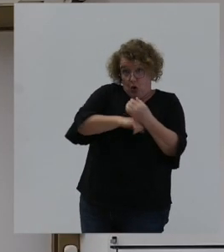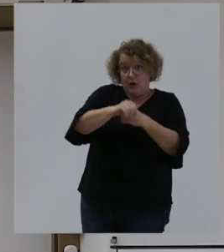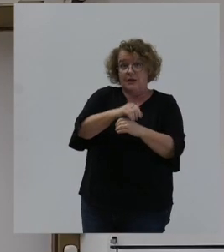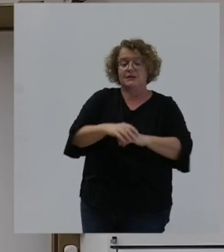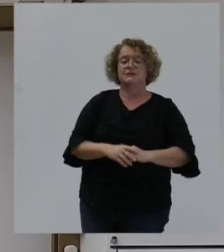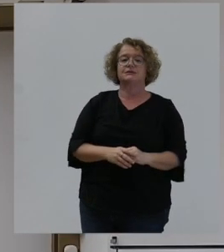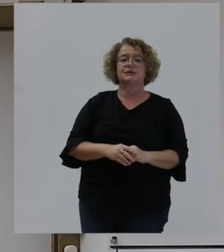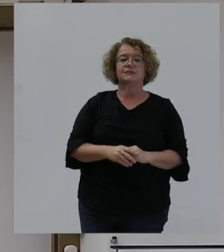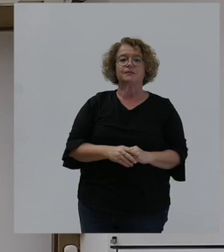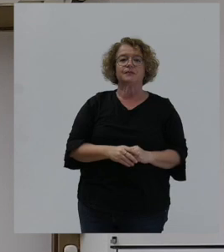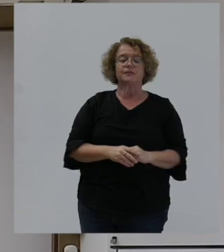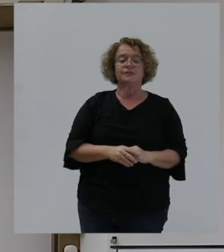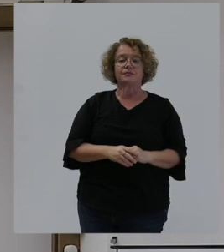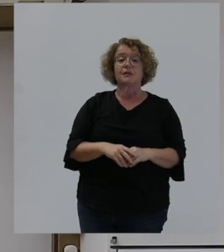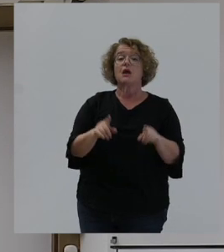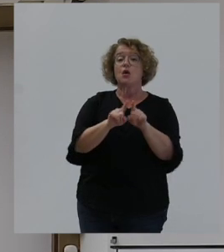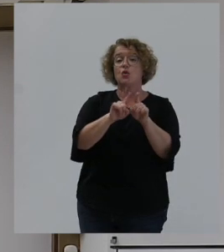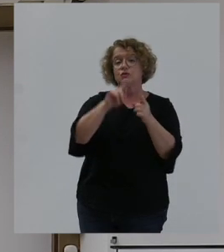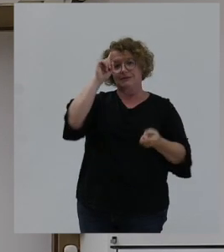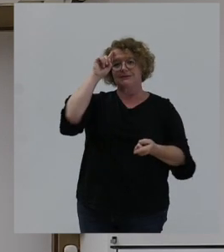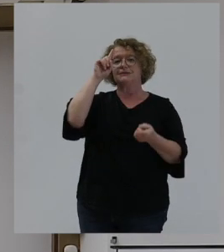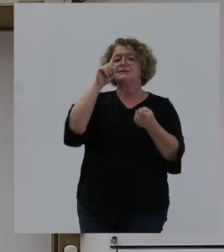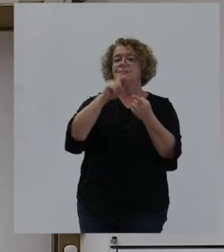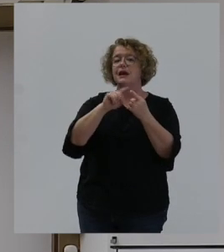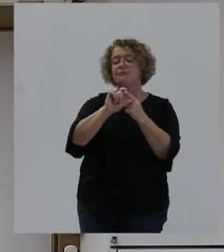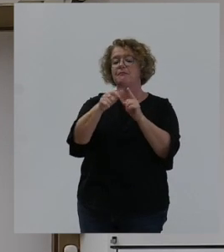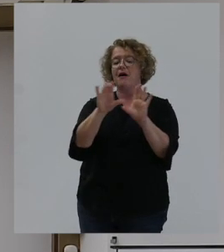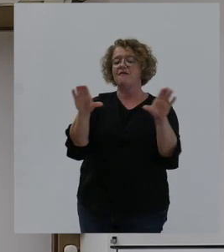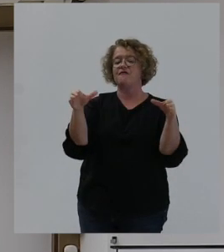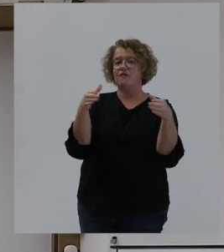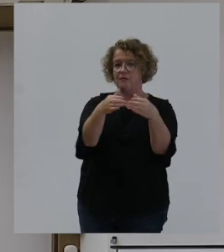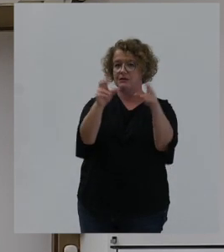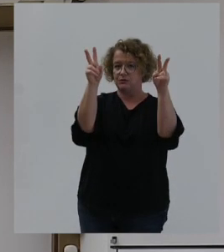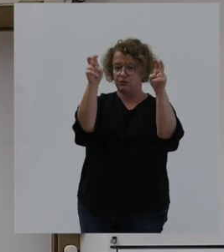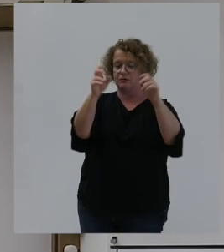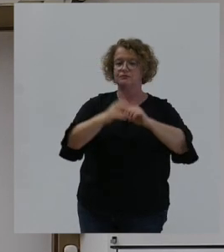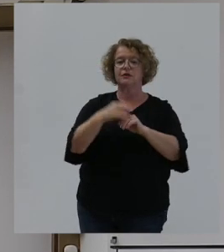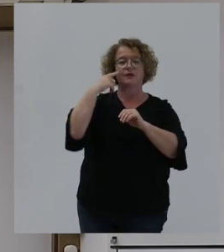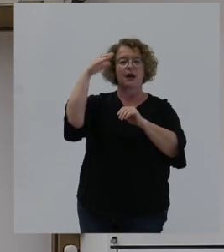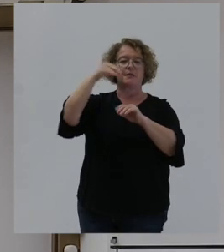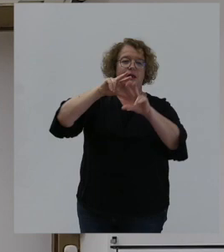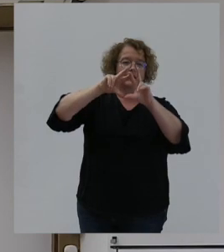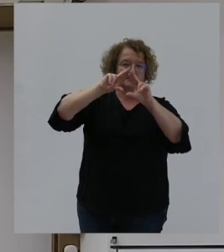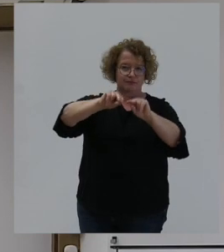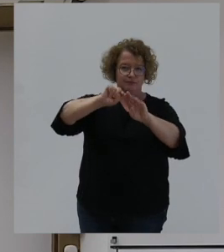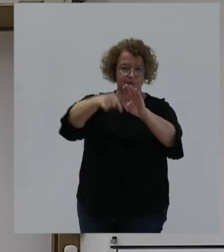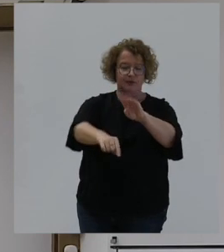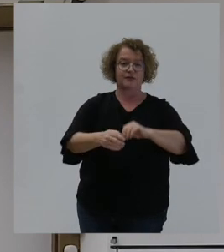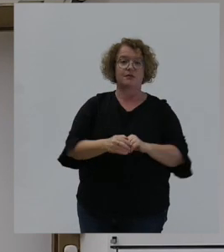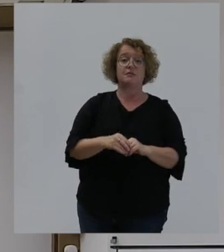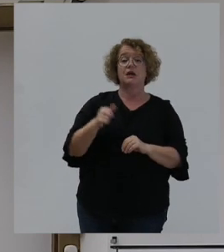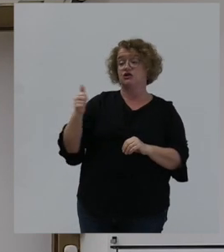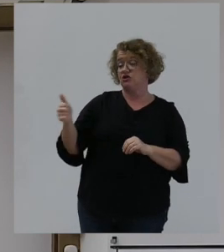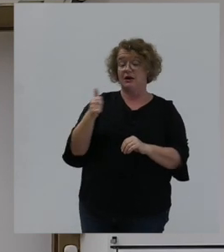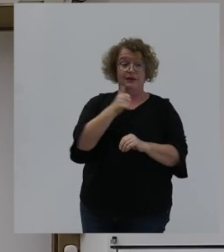Alors, puis on aura l'occasion de revenir sur ces thématiques-là lors de la thématique formation, je pense. Peut-être juste, vous l'avez mentionné chacun de votre côté,